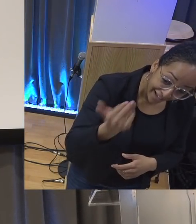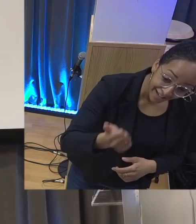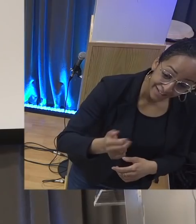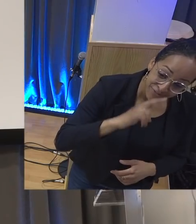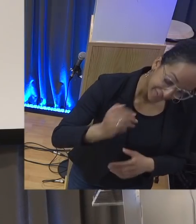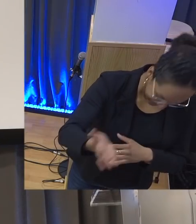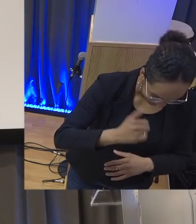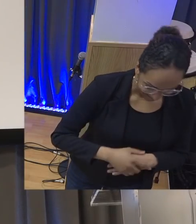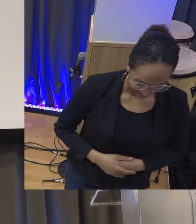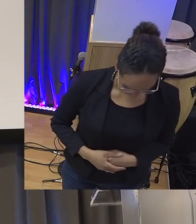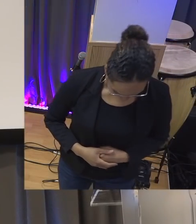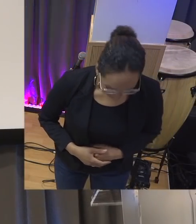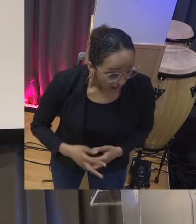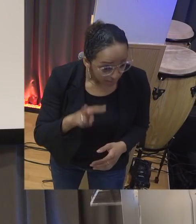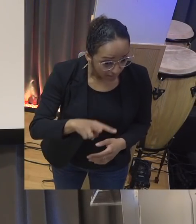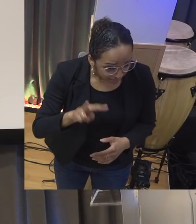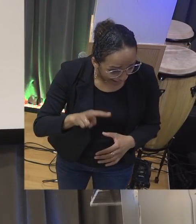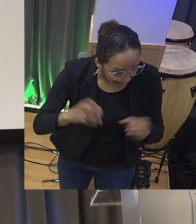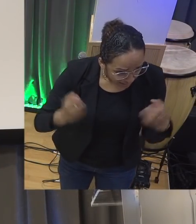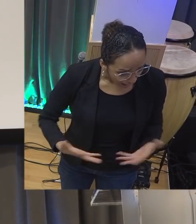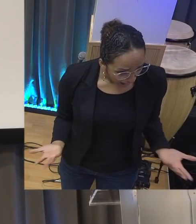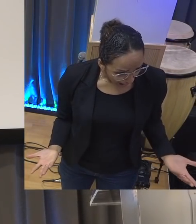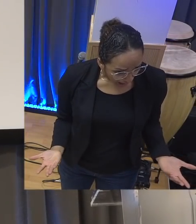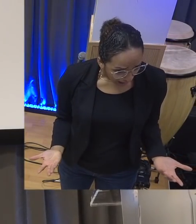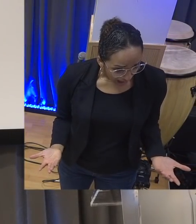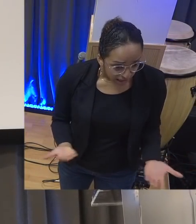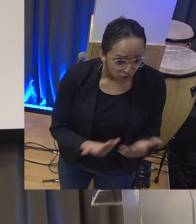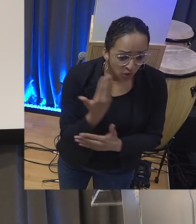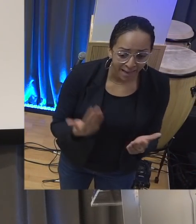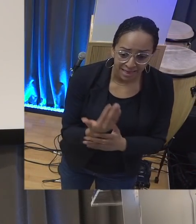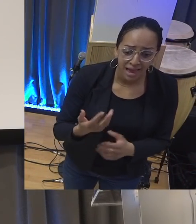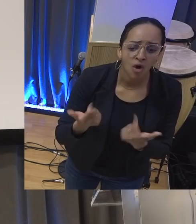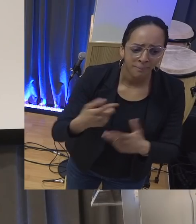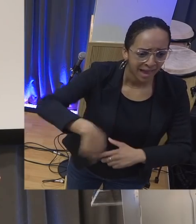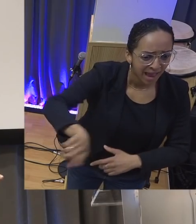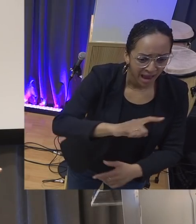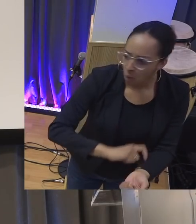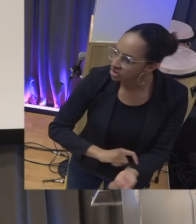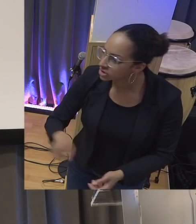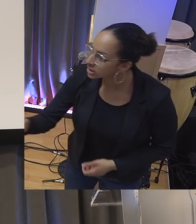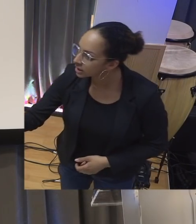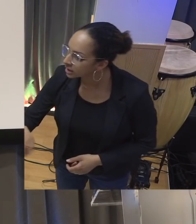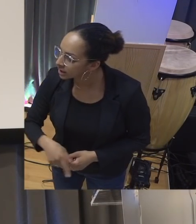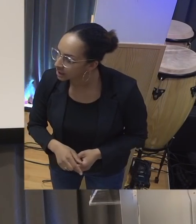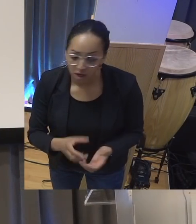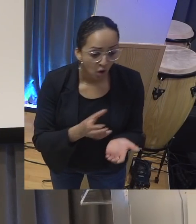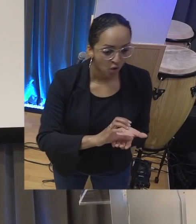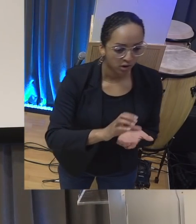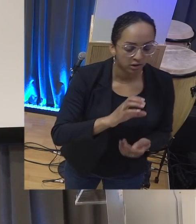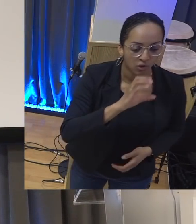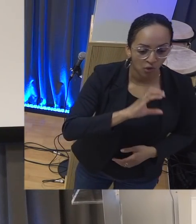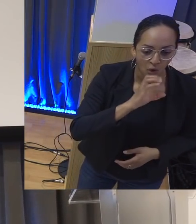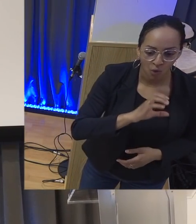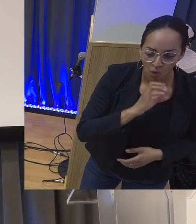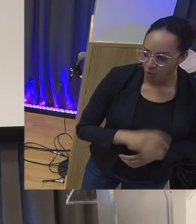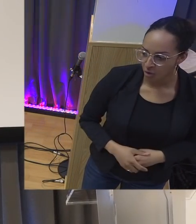Mais c'est quand même en soi un miracle. Si vous comptez ce matin combien de nationalités... Tu es de quelle origine ? Kinshasa, c'est